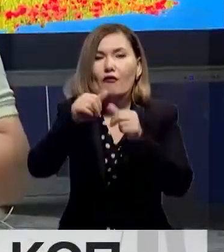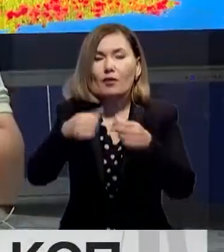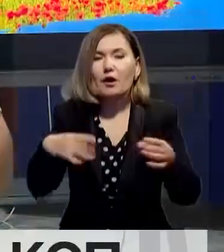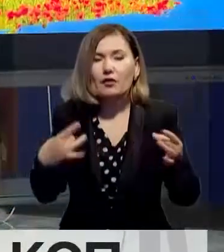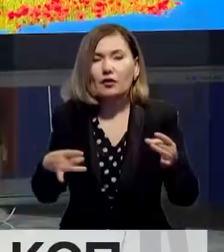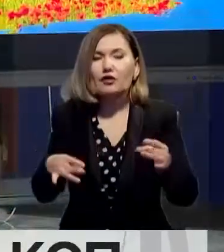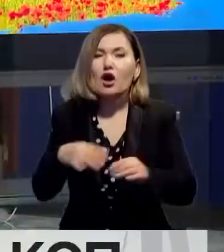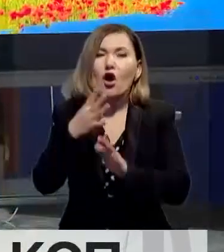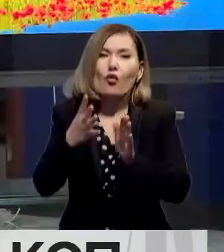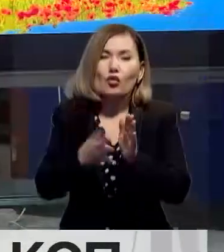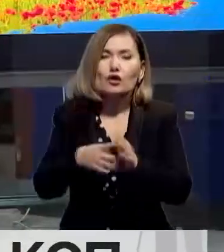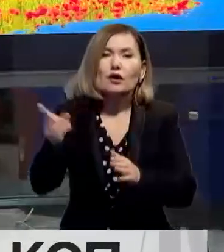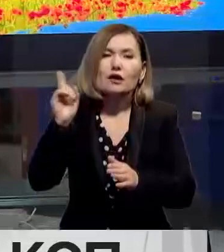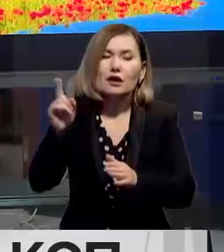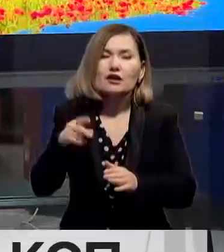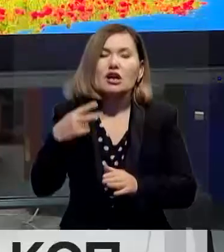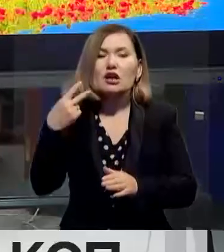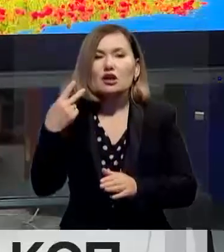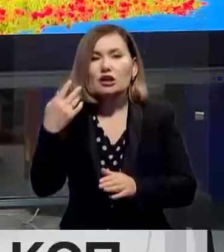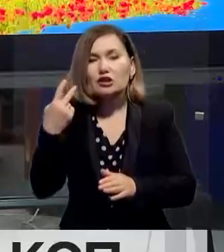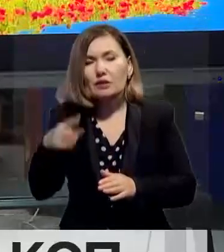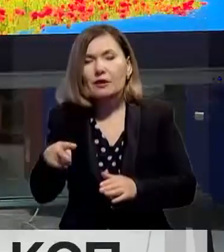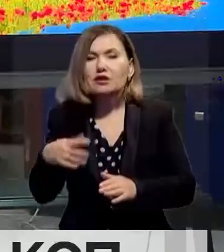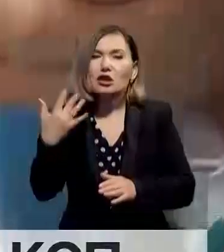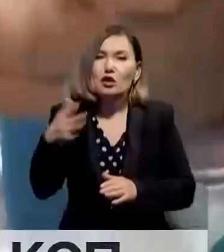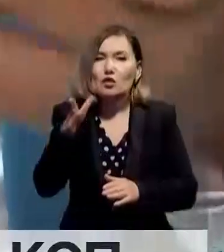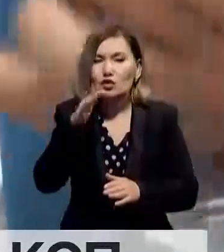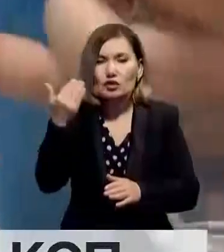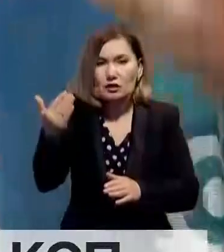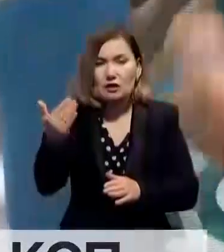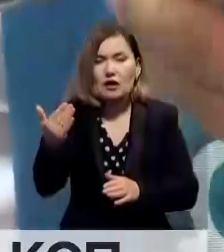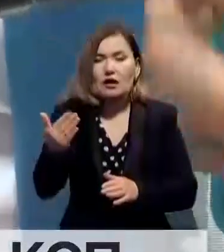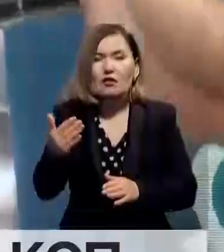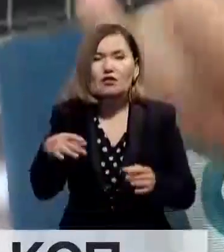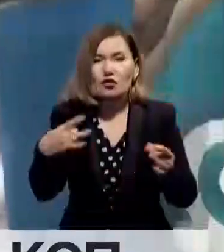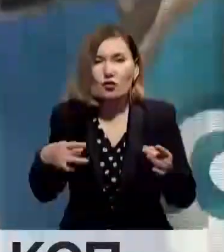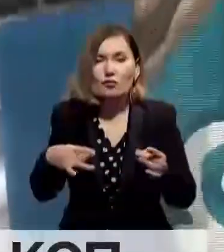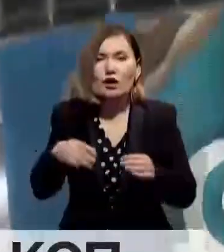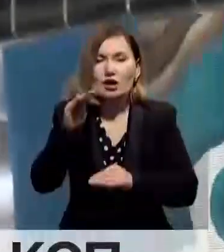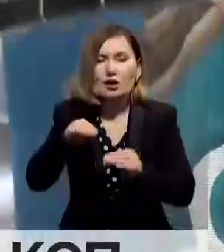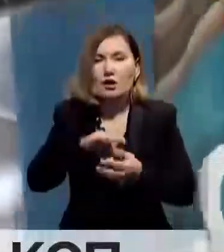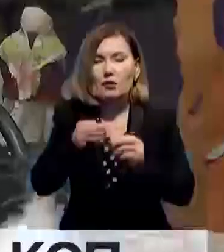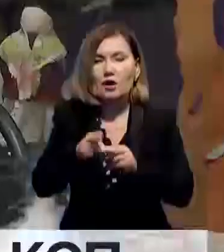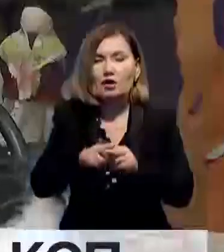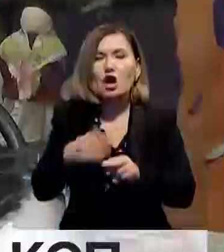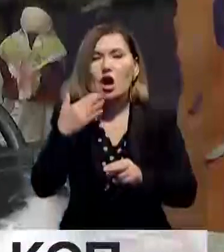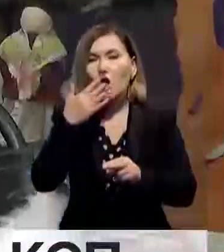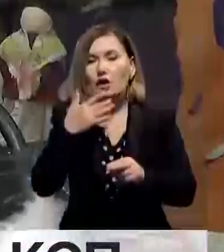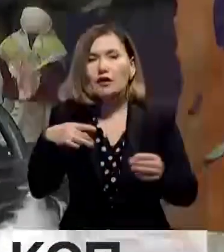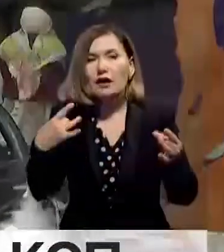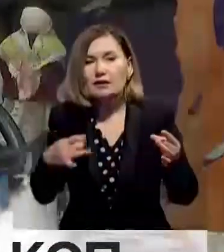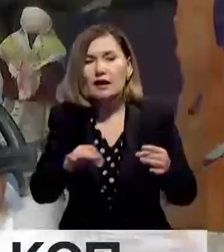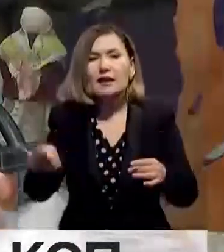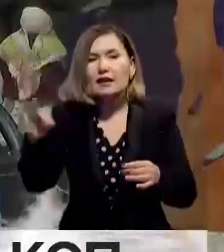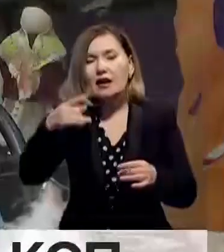домбыралар 19-шы ғасырдың 20-50 жылдарына тән көрінеді. Қазақпен бірге жасап келе жатқан ұлттық аспапты үйренбес бұрын тарихын